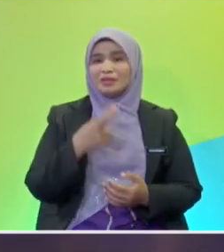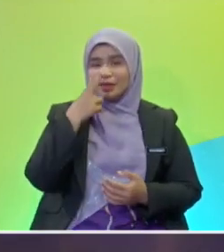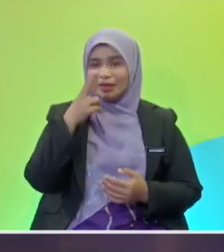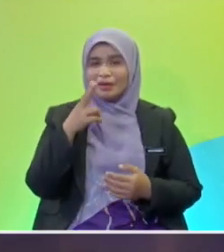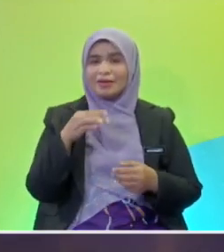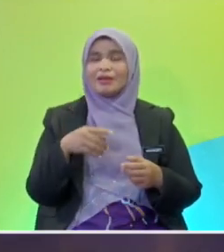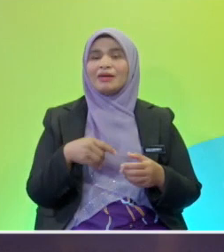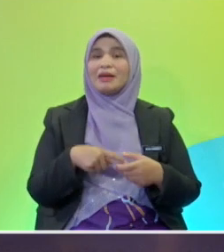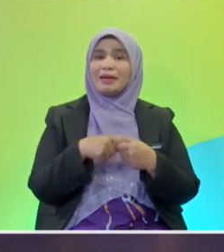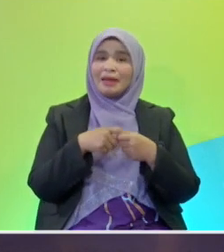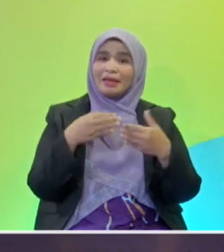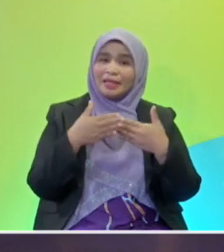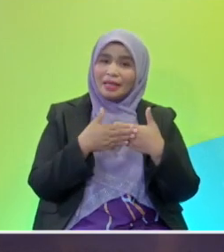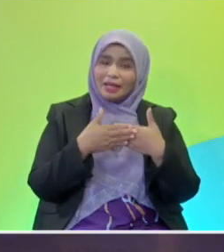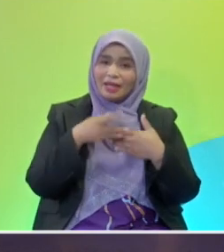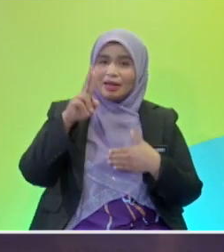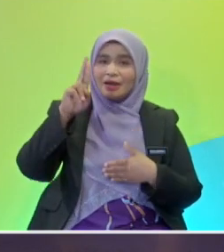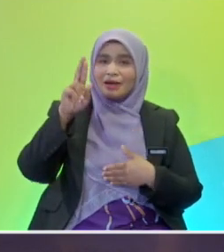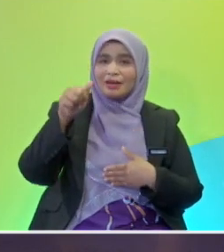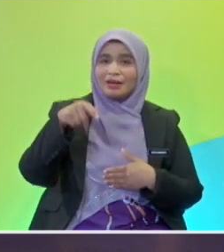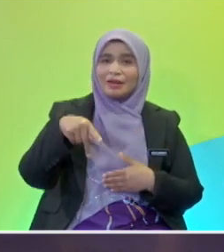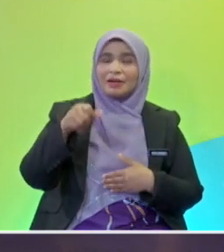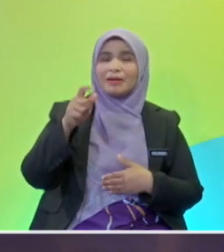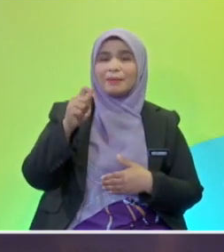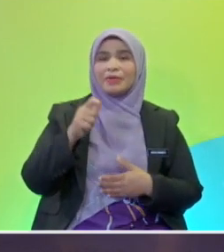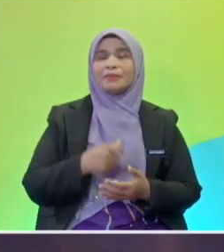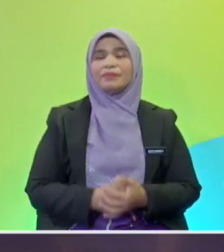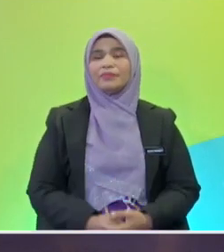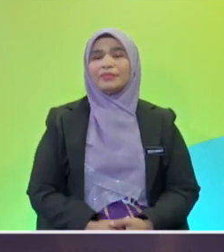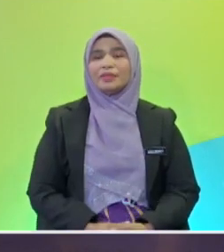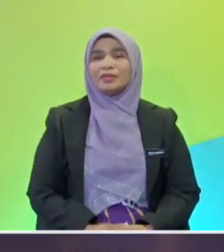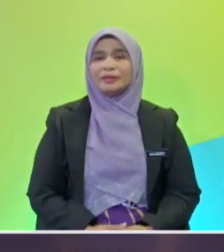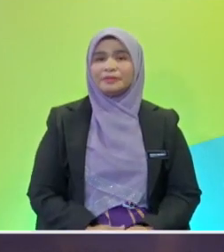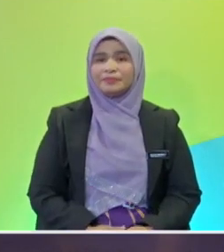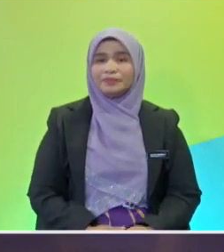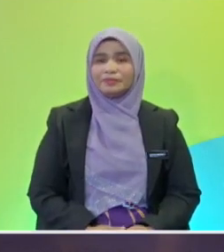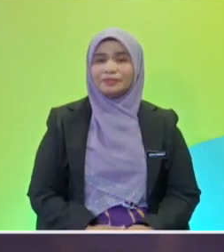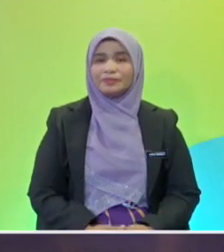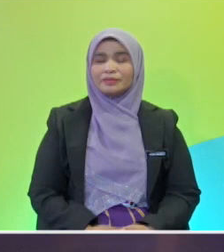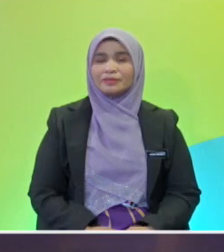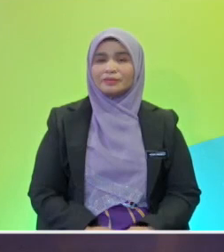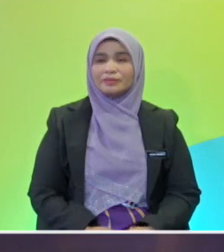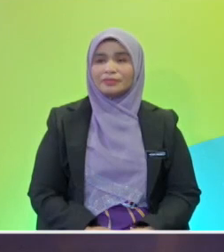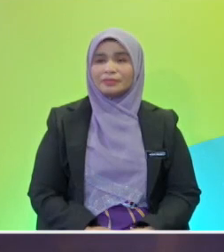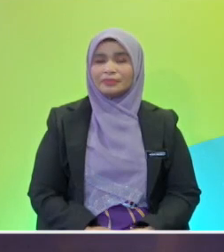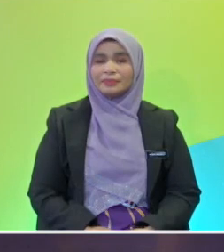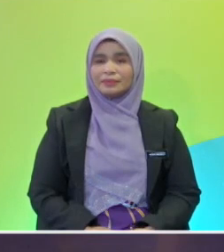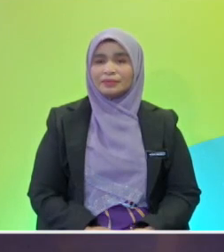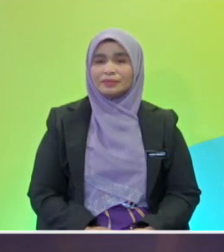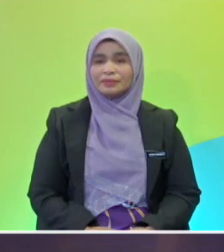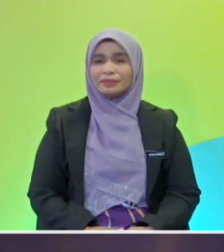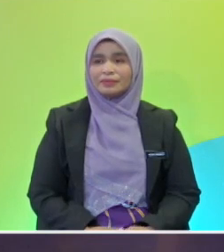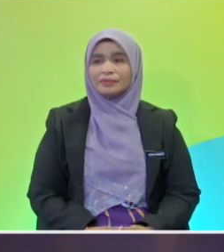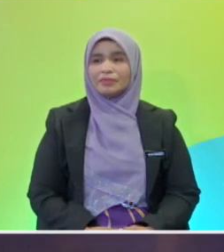rapat okey bila rapat ialah jelujo halus Yes bagus Mira okey cubaan yang bagus okey kita ada yang kedua